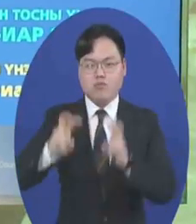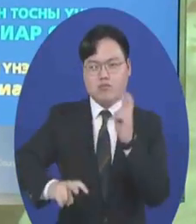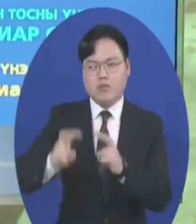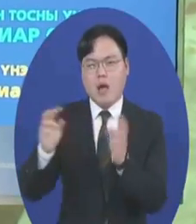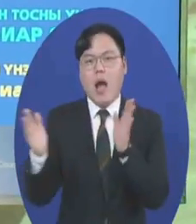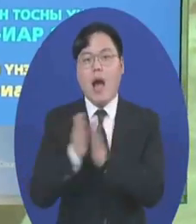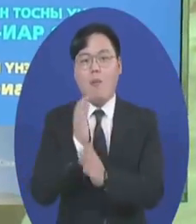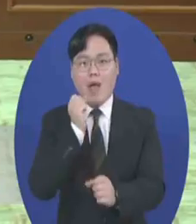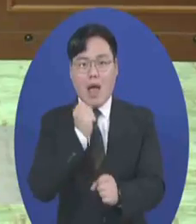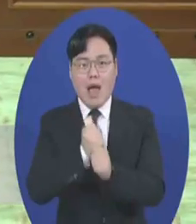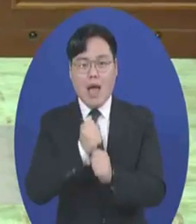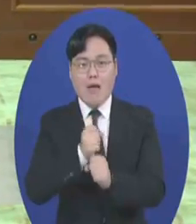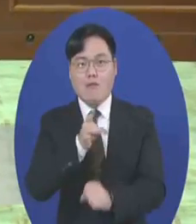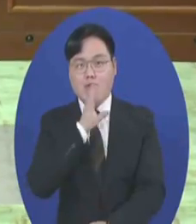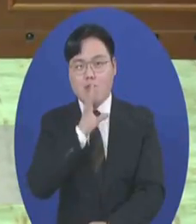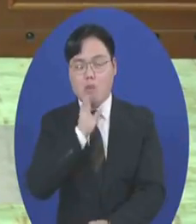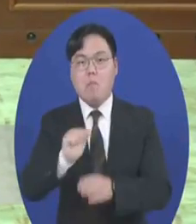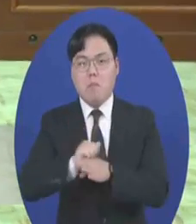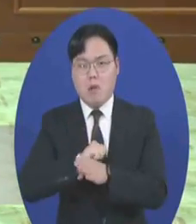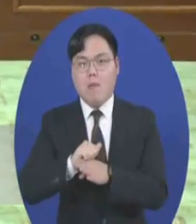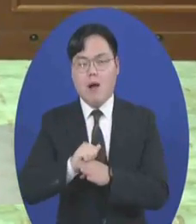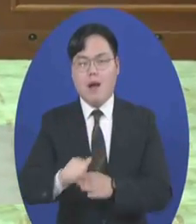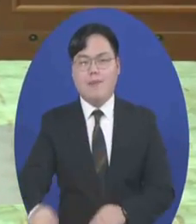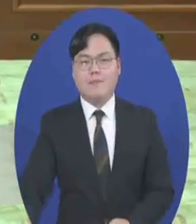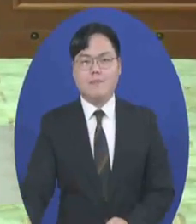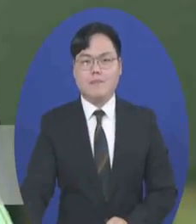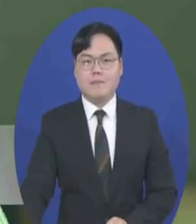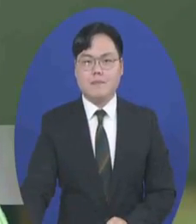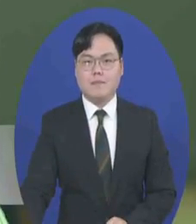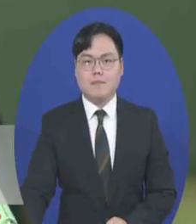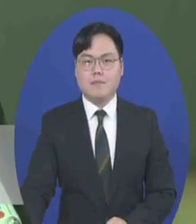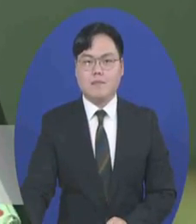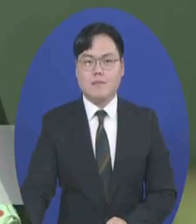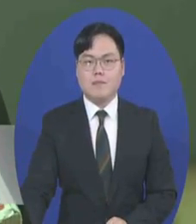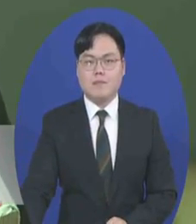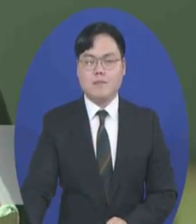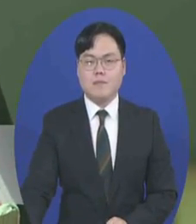салбарт хамтран ажиллахад бэлэн байгаагаа илэрхийлж байна.